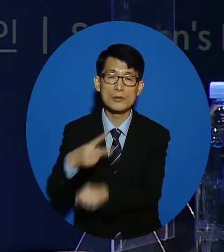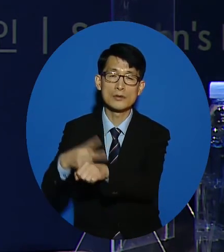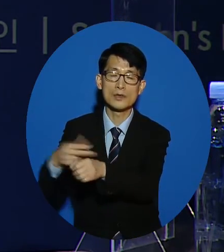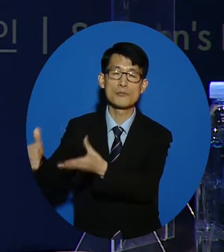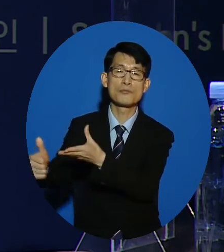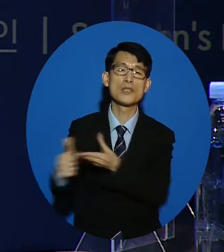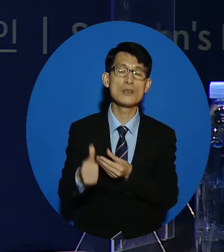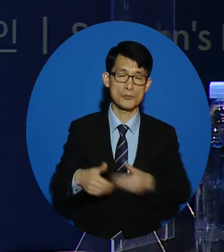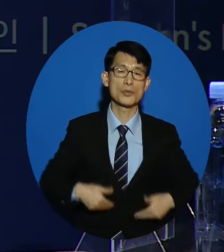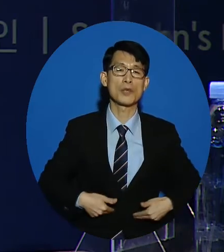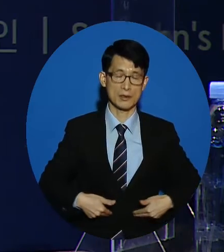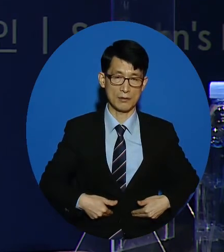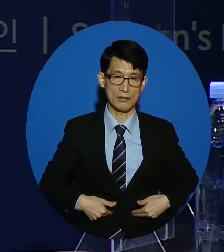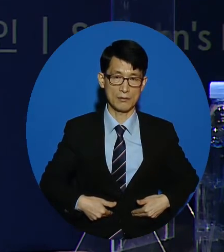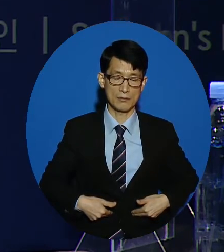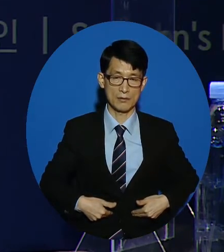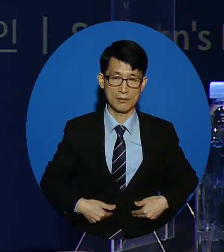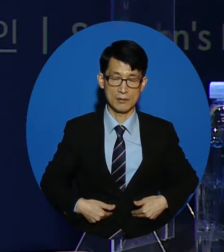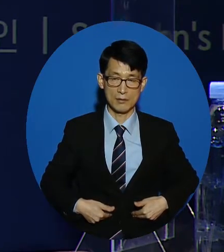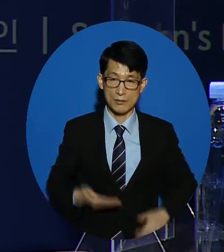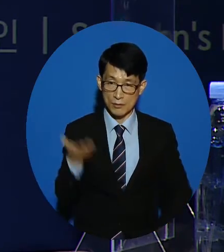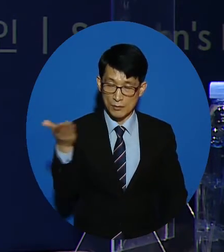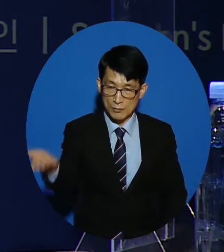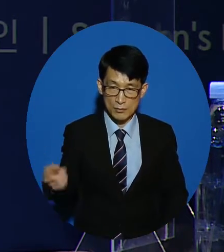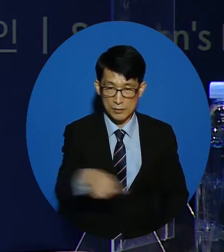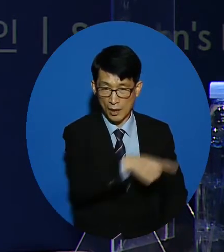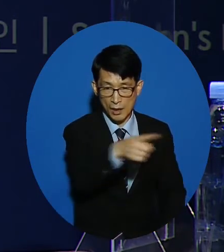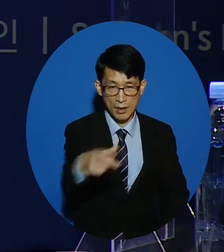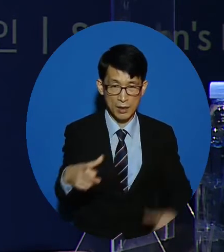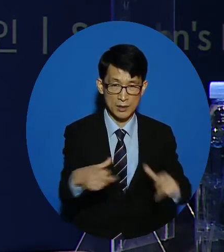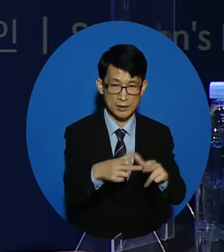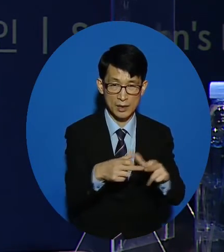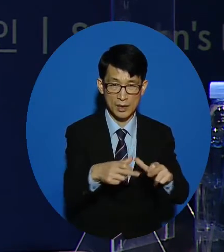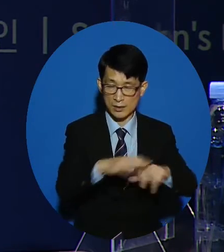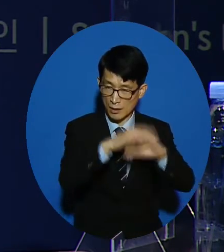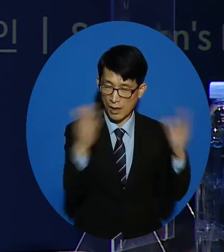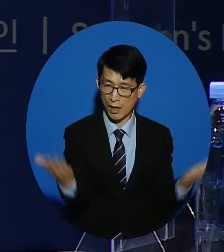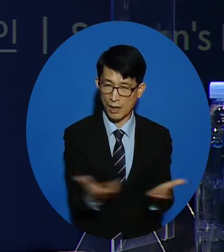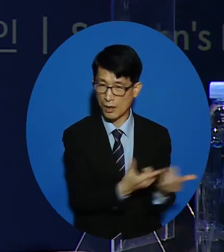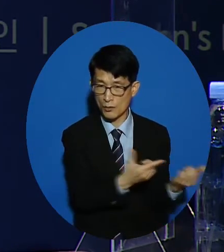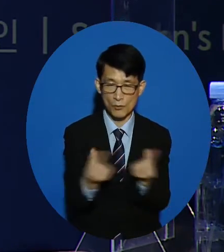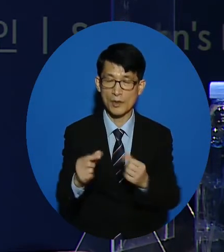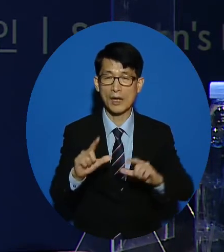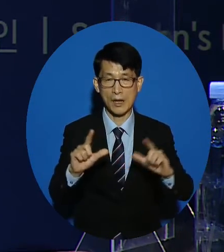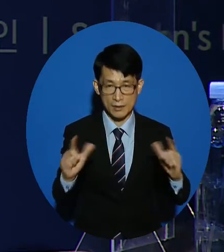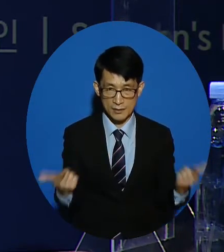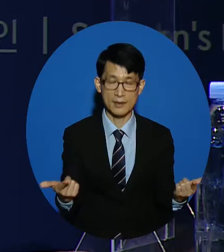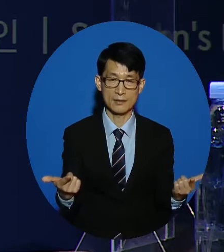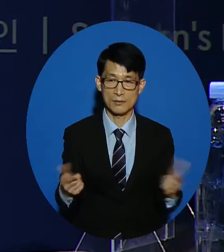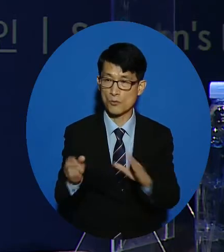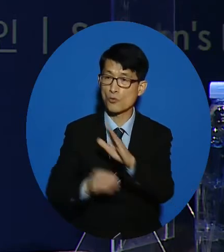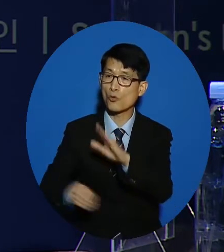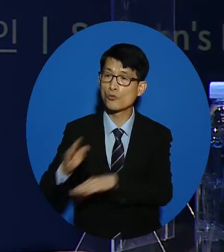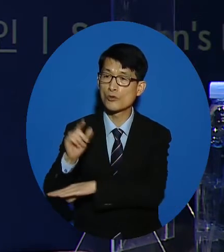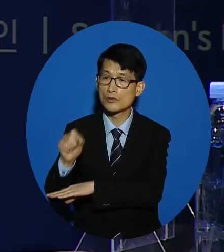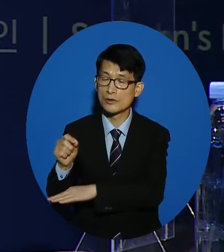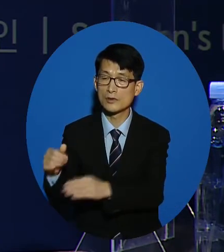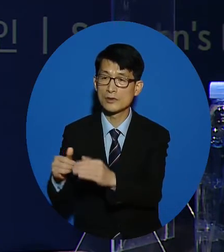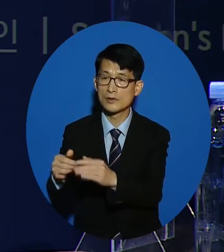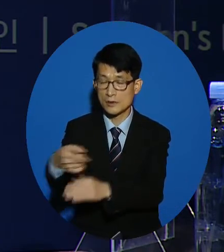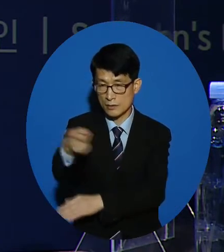바로 당신네들 공무원들이다. 이렇게 주장을 늘 해오고 또 실천을 하고